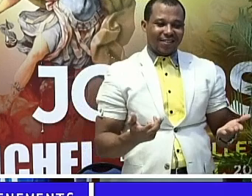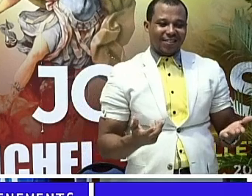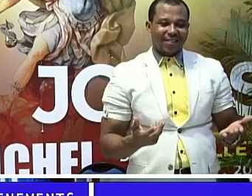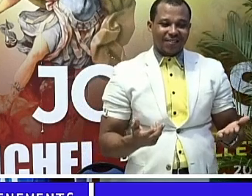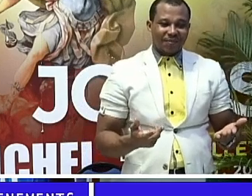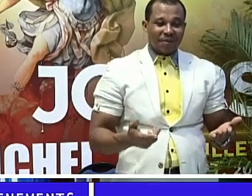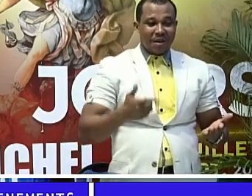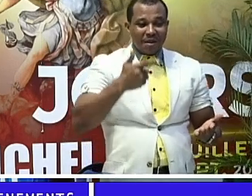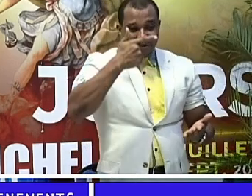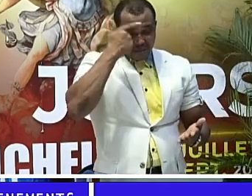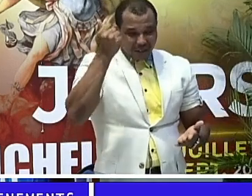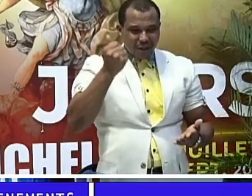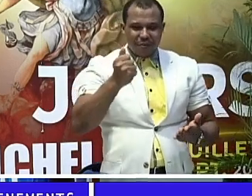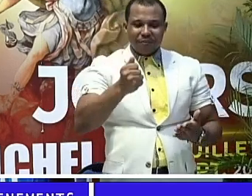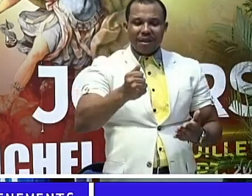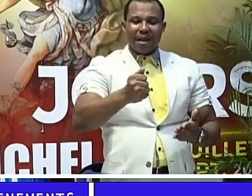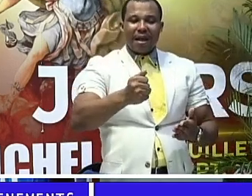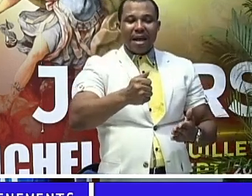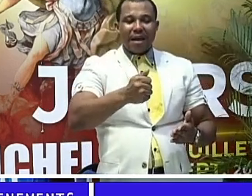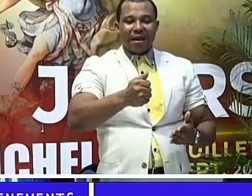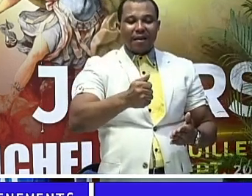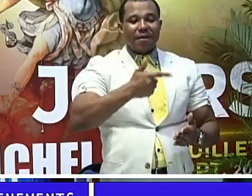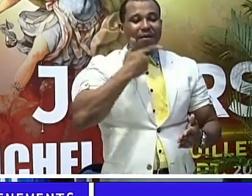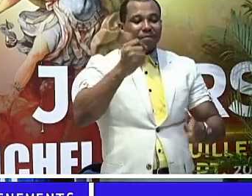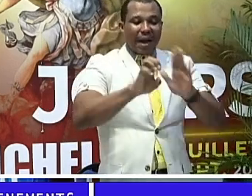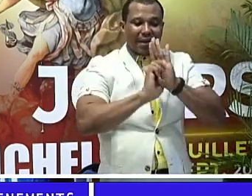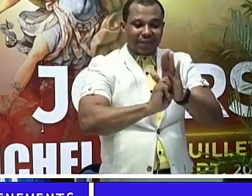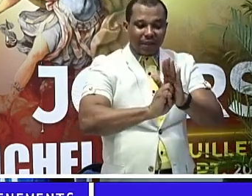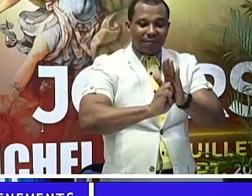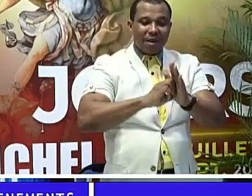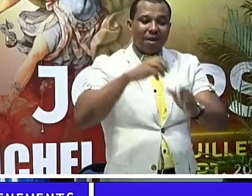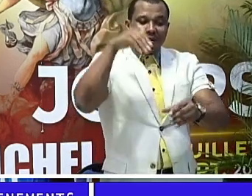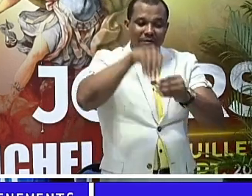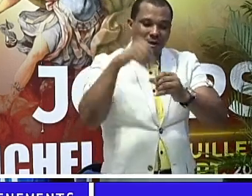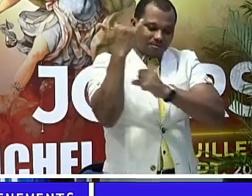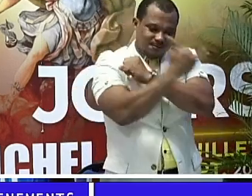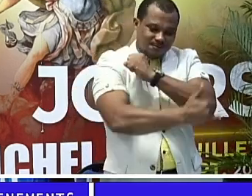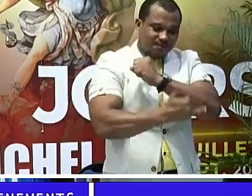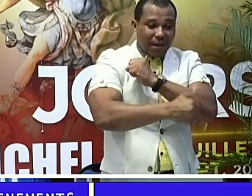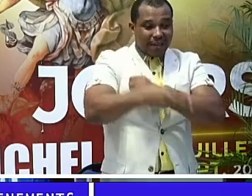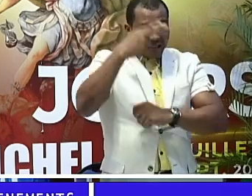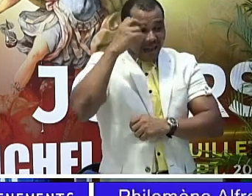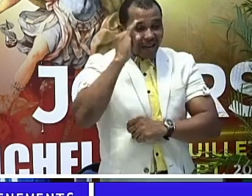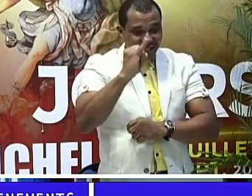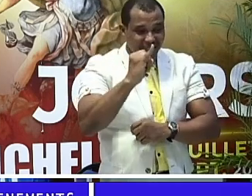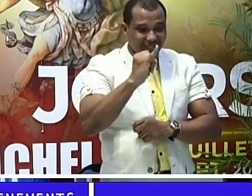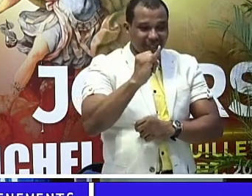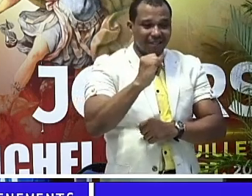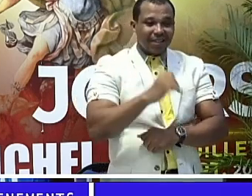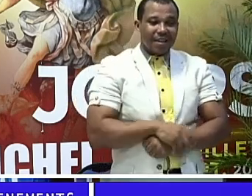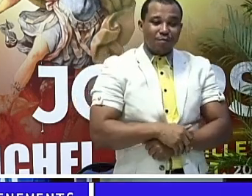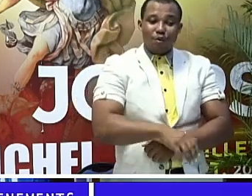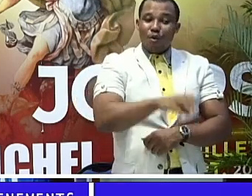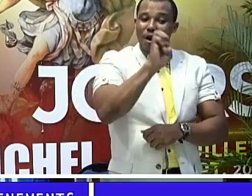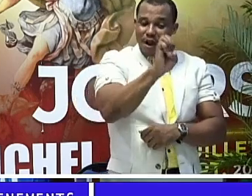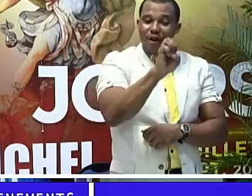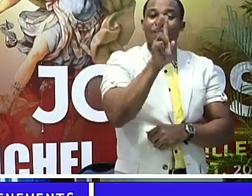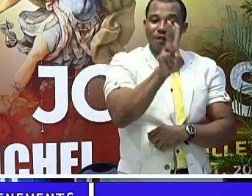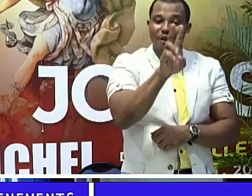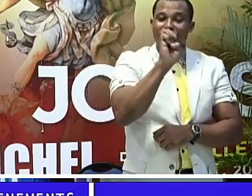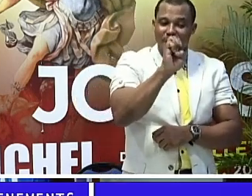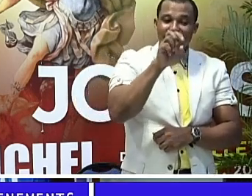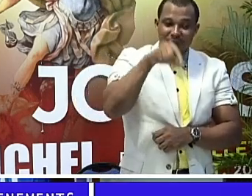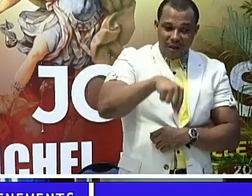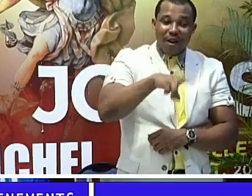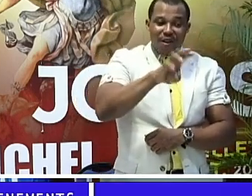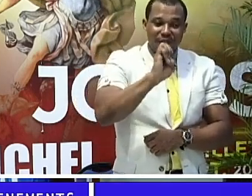Parce que méthode, par exemple, en Haïti, dans l'église catholique, pour nommer un évêque, c'est après consultation, dans